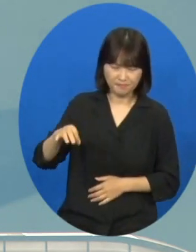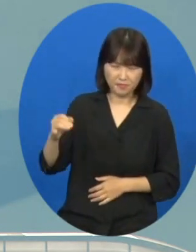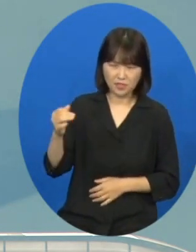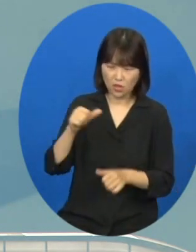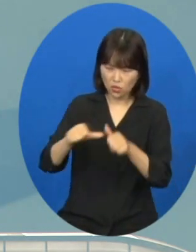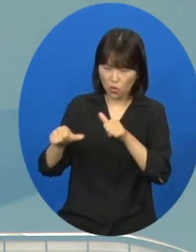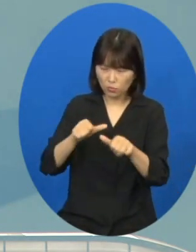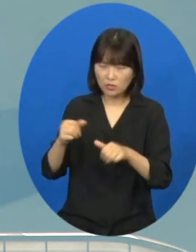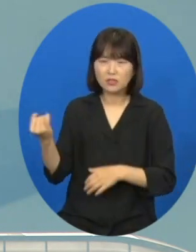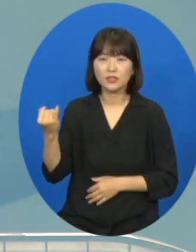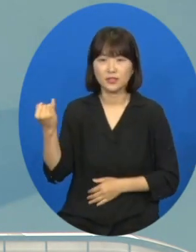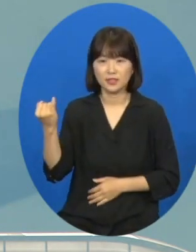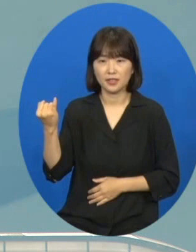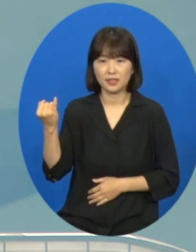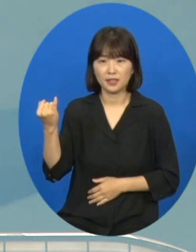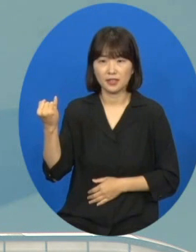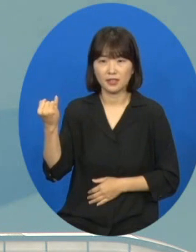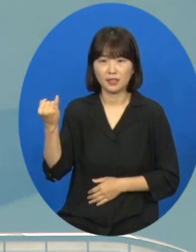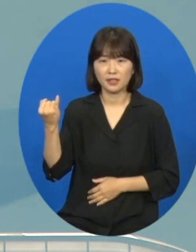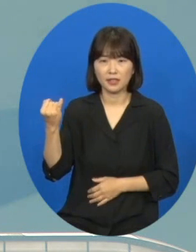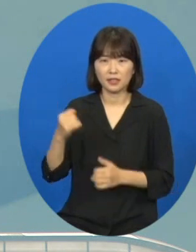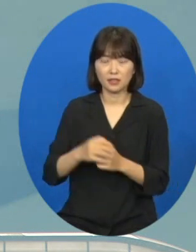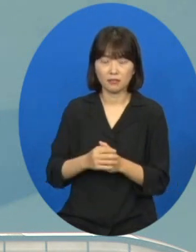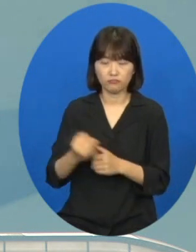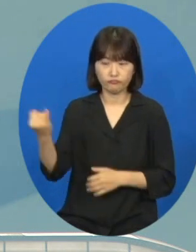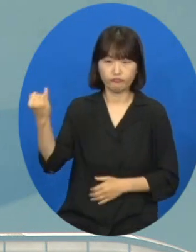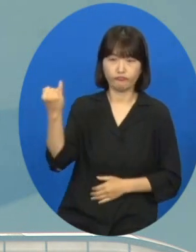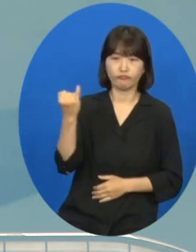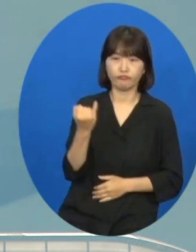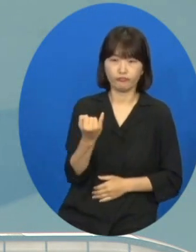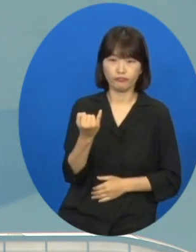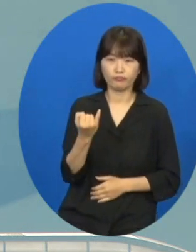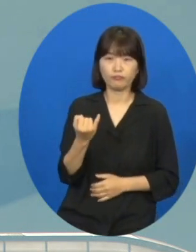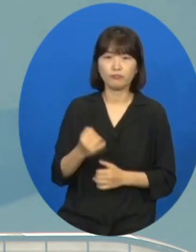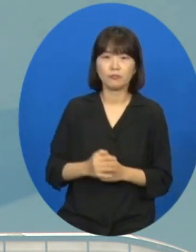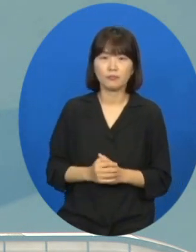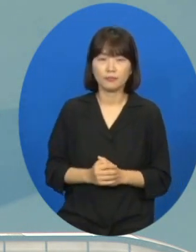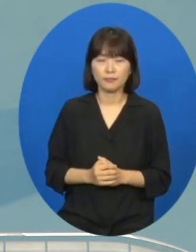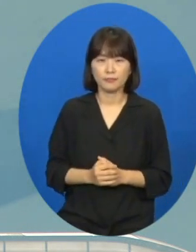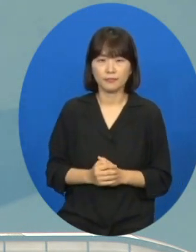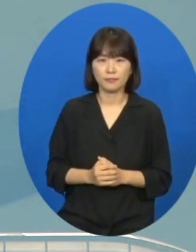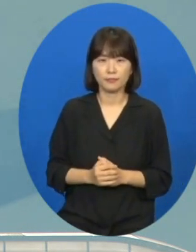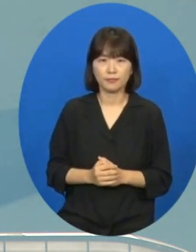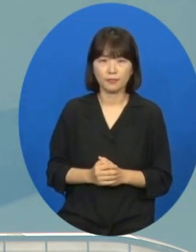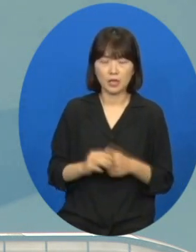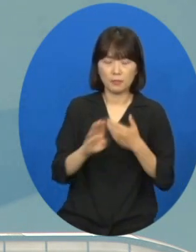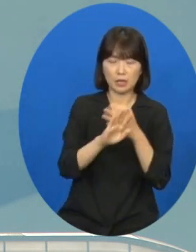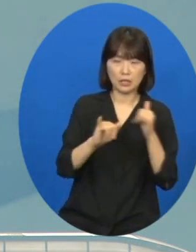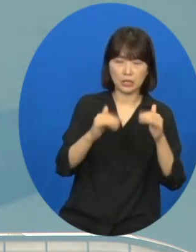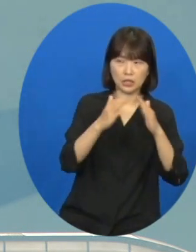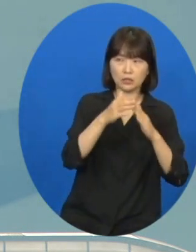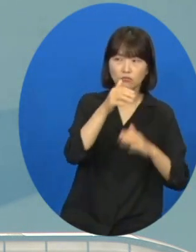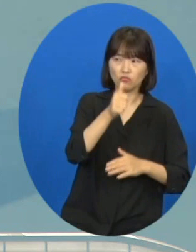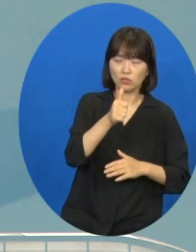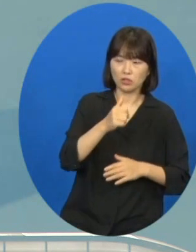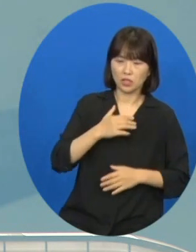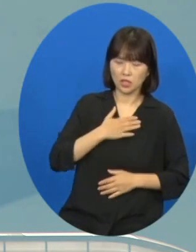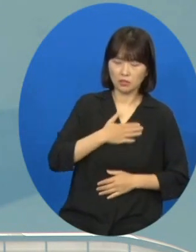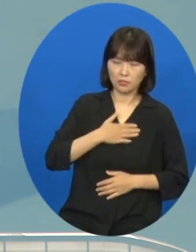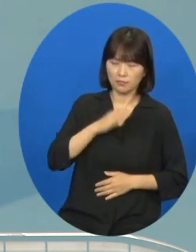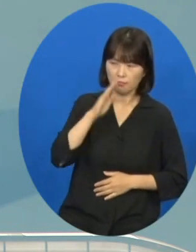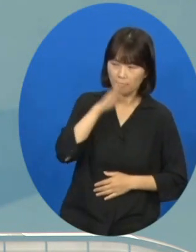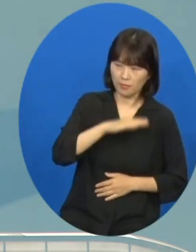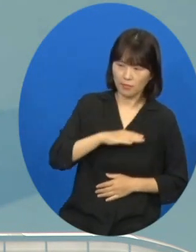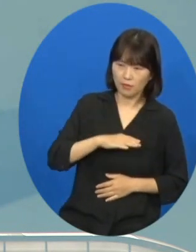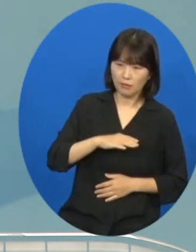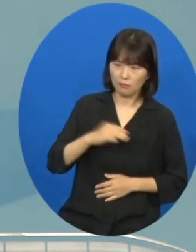여인이 그 자리에 불쑥 들어온 거예요. 이 바리새인, 집주인인 바리새인은 기분이 확